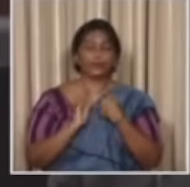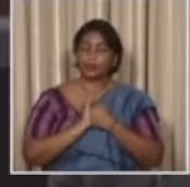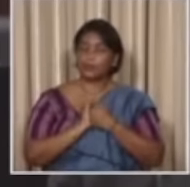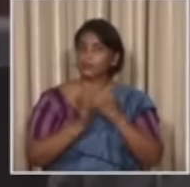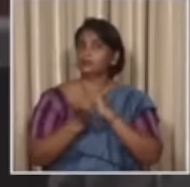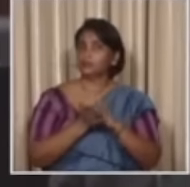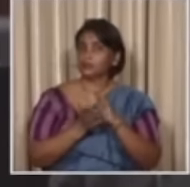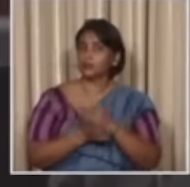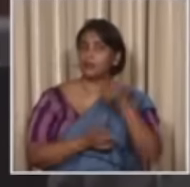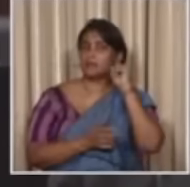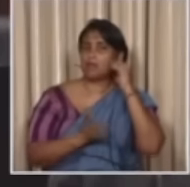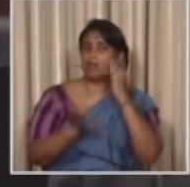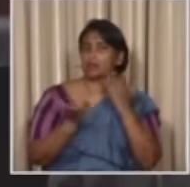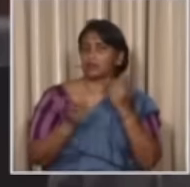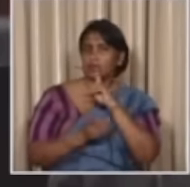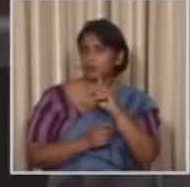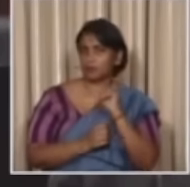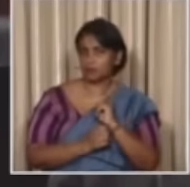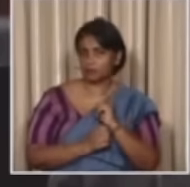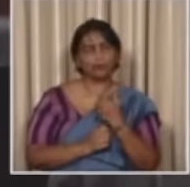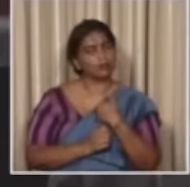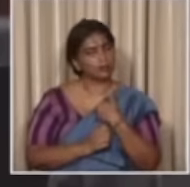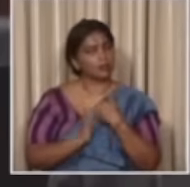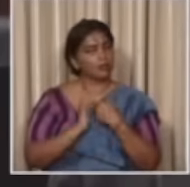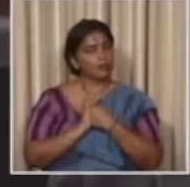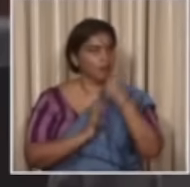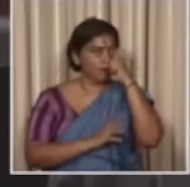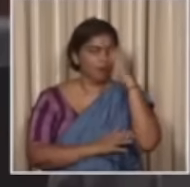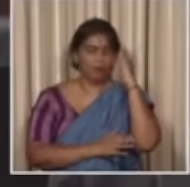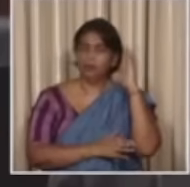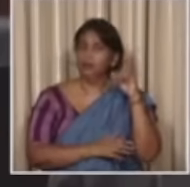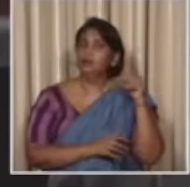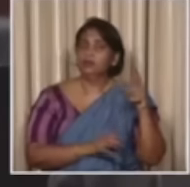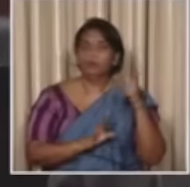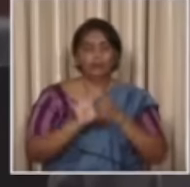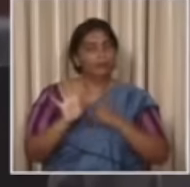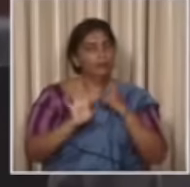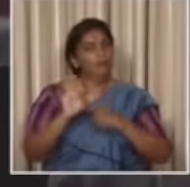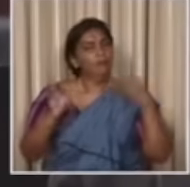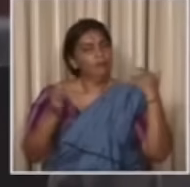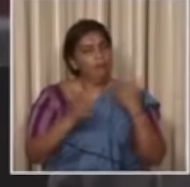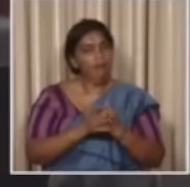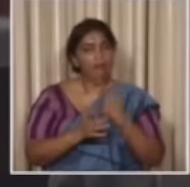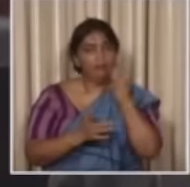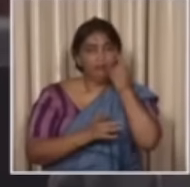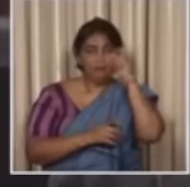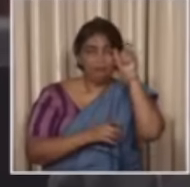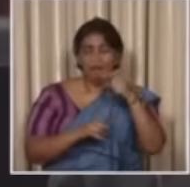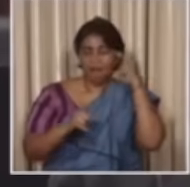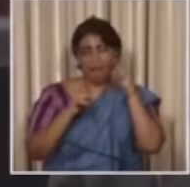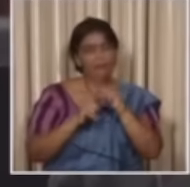ඉටු කිරීම ප්‍රමාදයි කියන්නේ ඇයි? දැන් අපේ ගරු කාදිනල්තුමන් වසර කීපයක සිට මහා මොලකරුවෙක් ගැන කතා